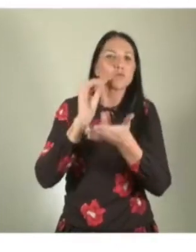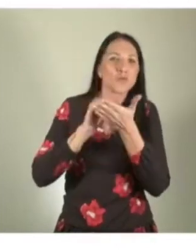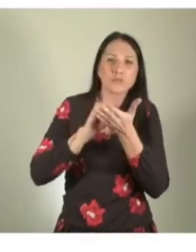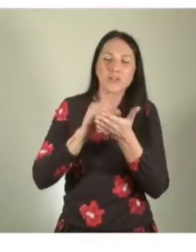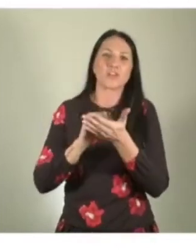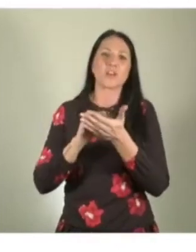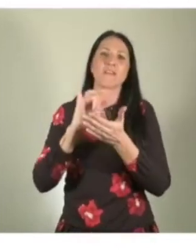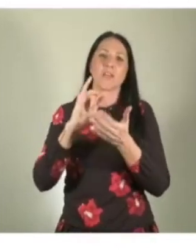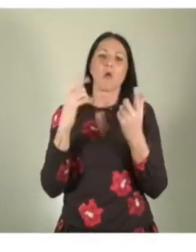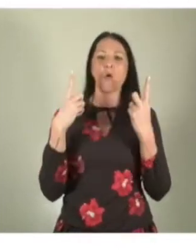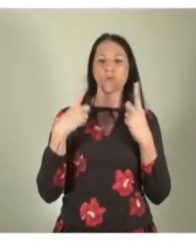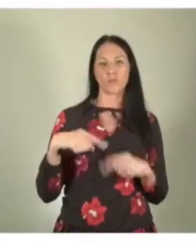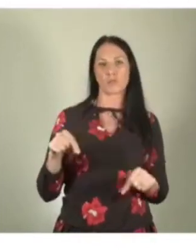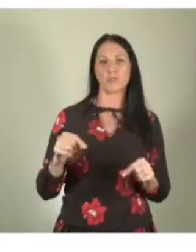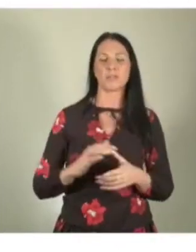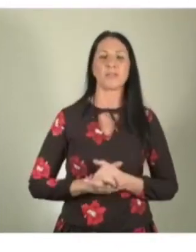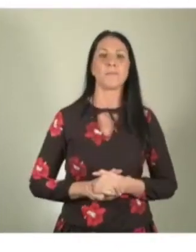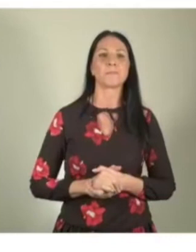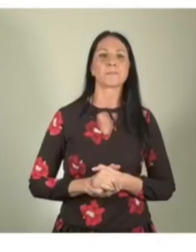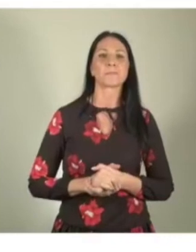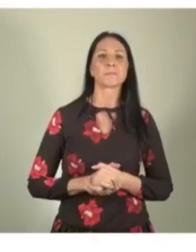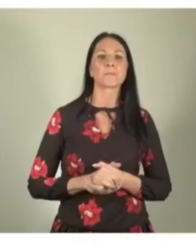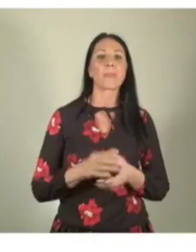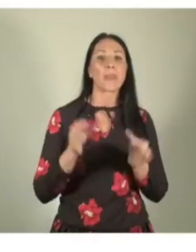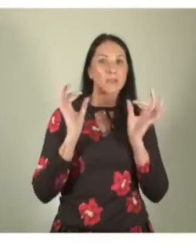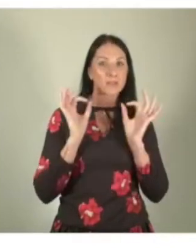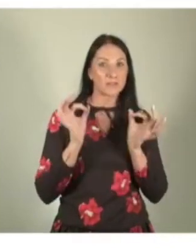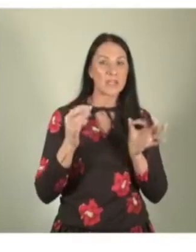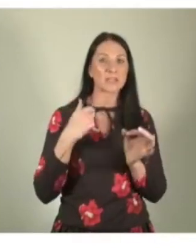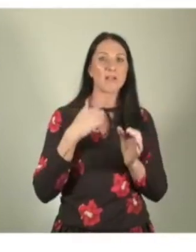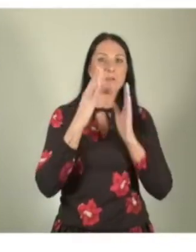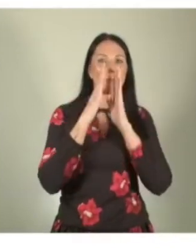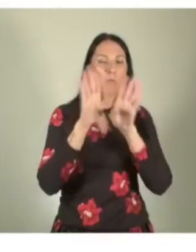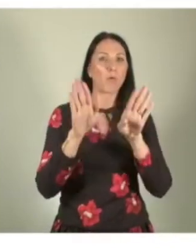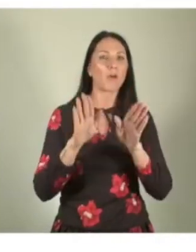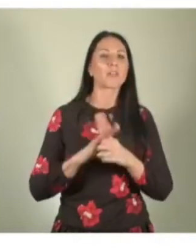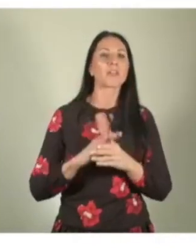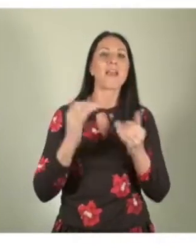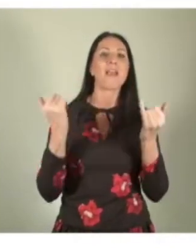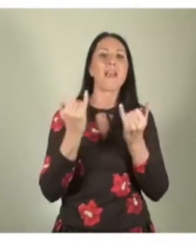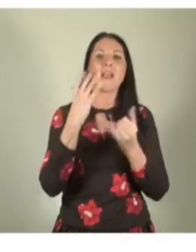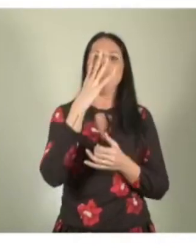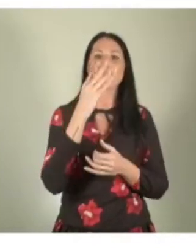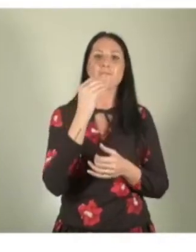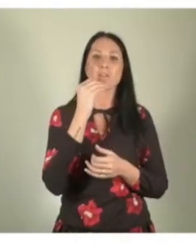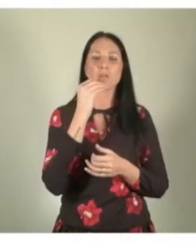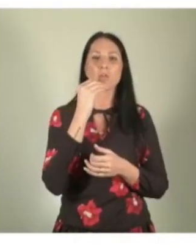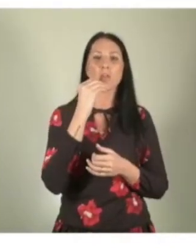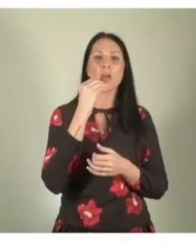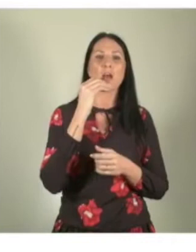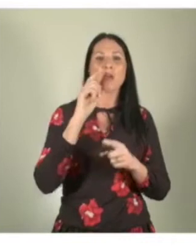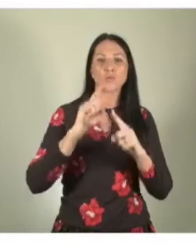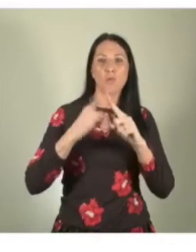kompetencje osobiste. I pozwolą Państwo, że w tej chwili przedstawię skład naszej